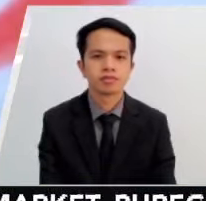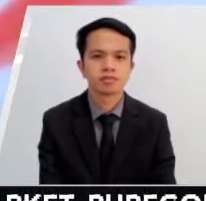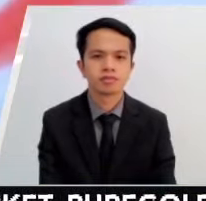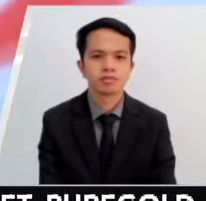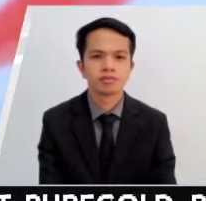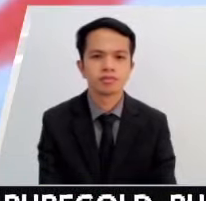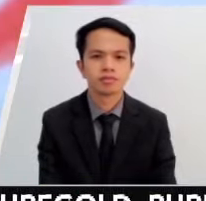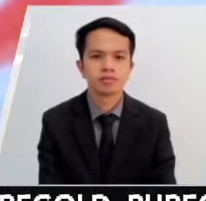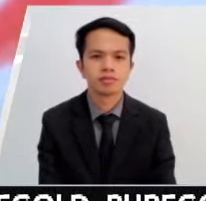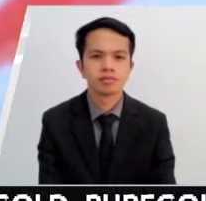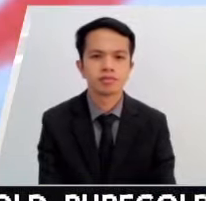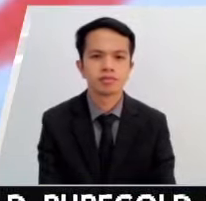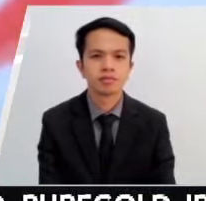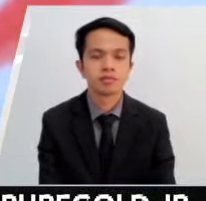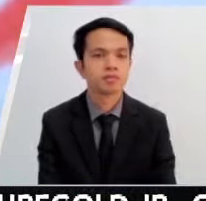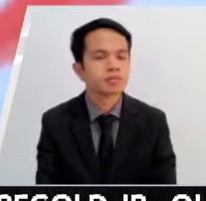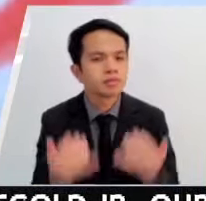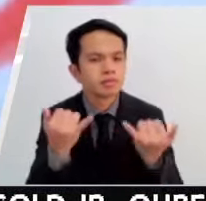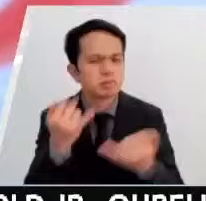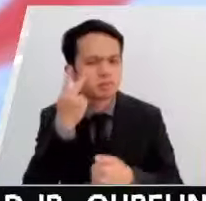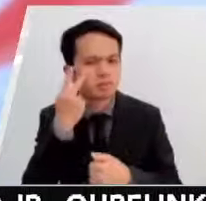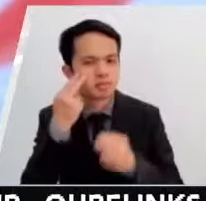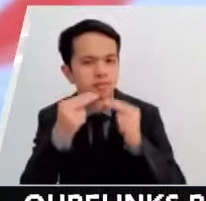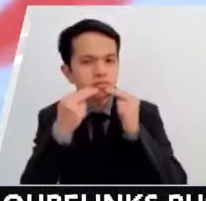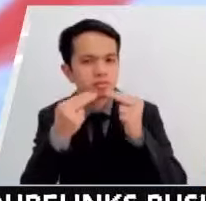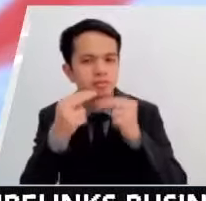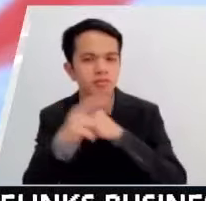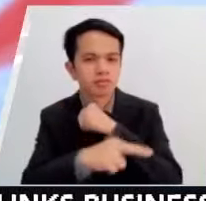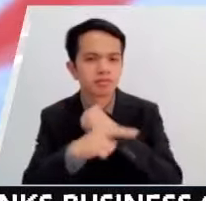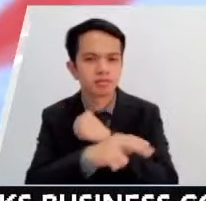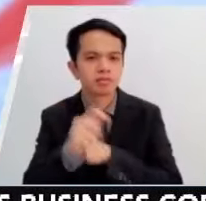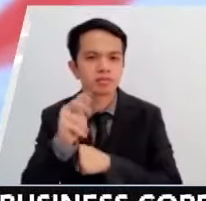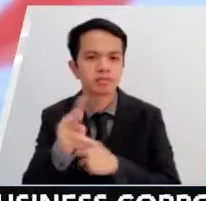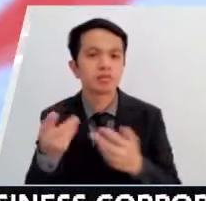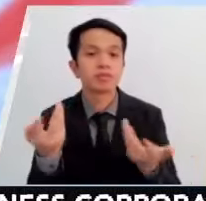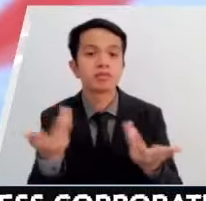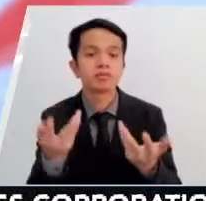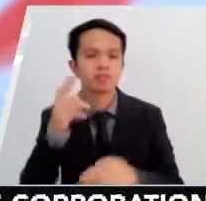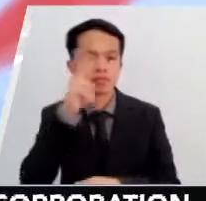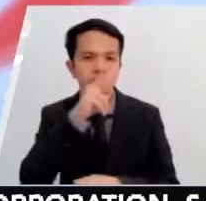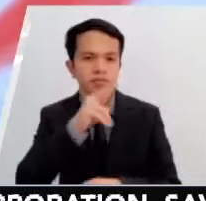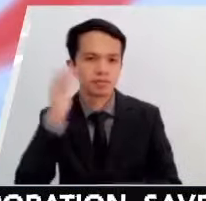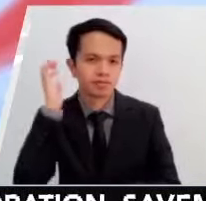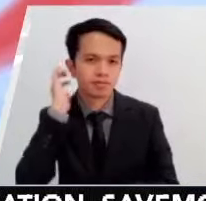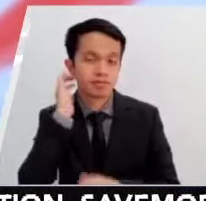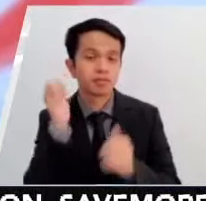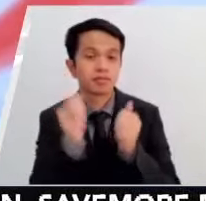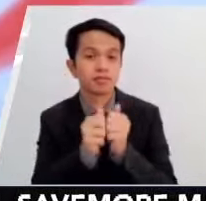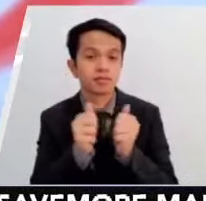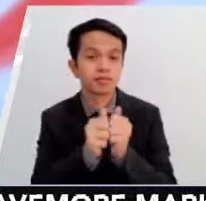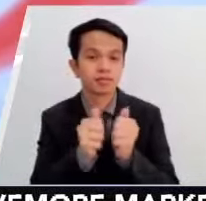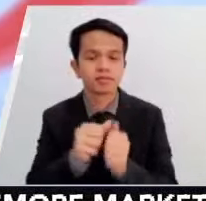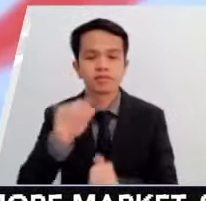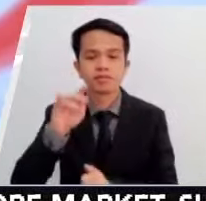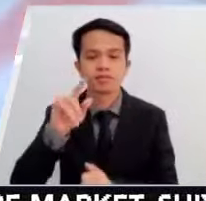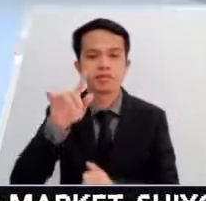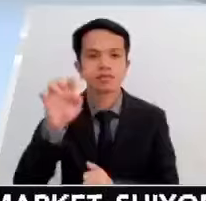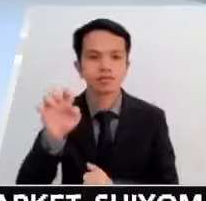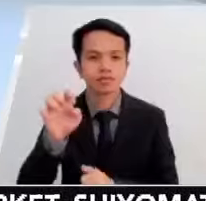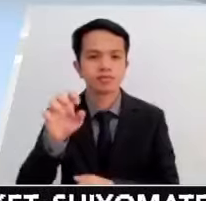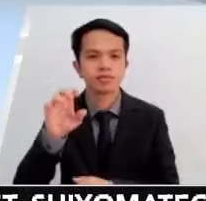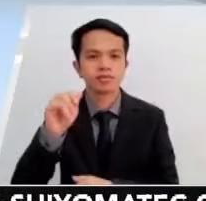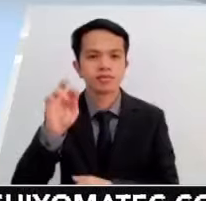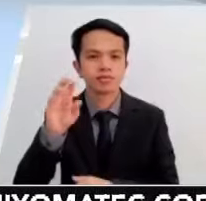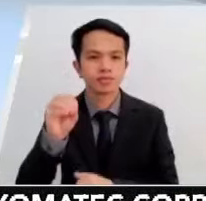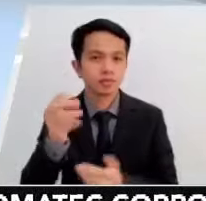Alamin na natin ang mga balita ng GMA Regional TV mula sa Visayas at Mindanao kasama si Cecil Kibod Castro. Cecil?